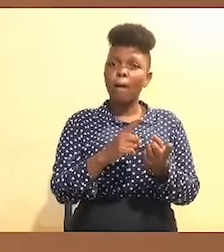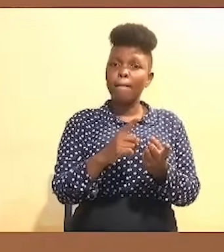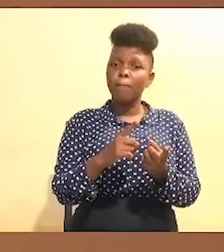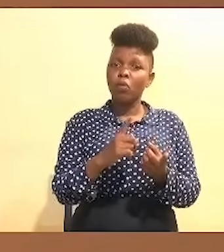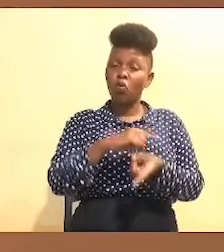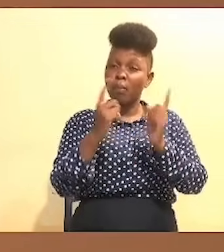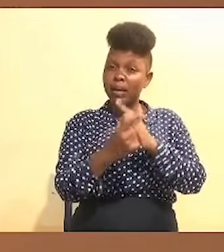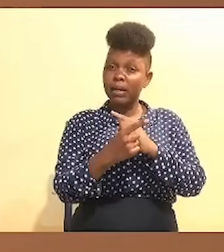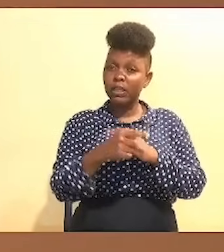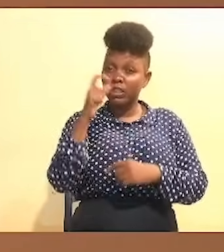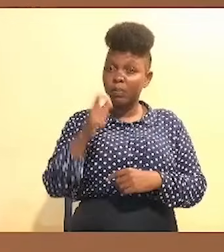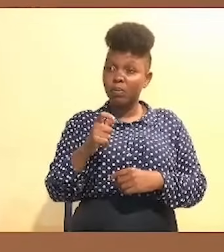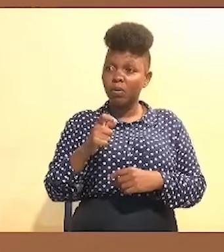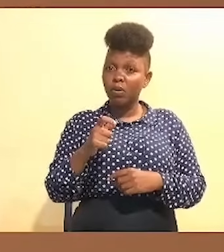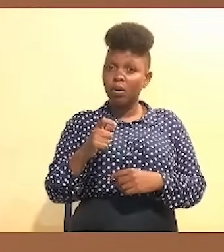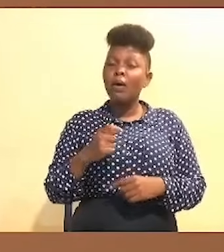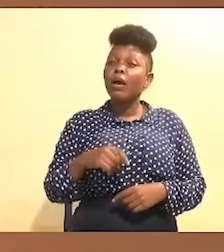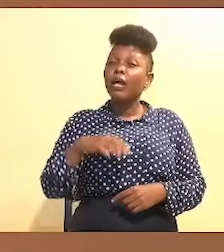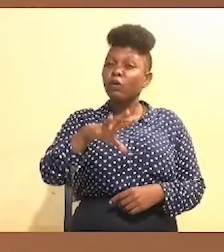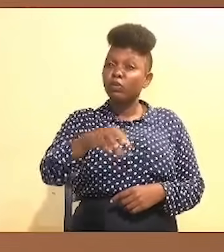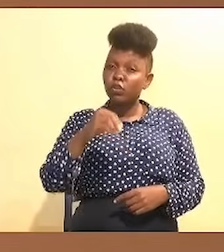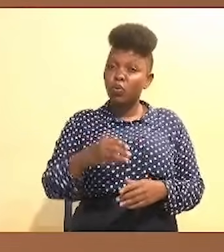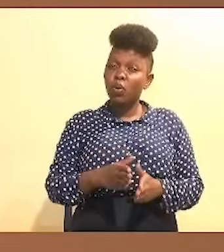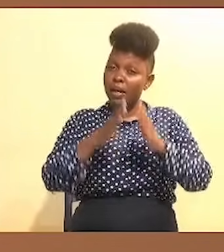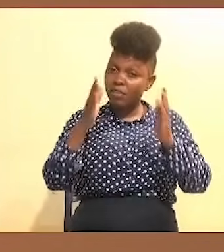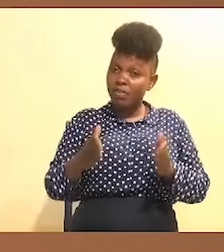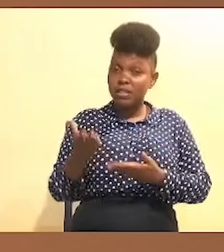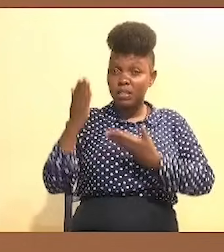Ukijaribu kubadilisha mtu ni kuchukua nafasi ya Mungu.